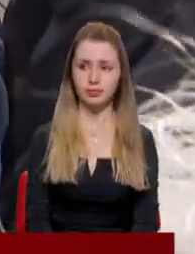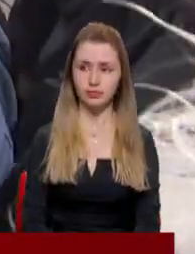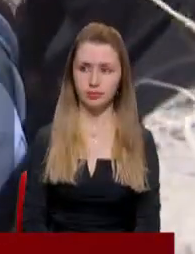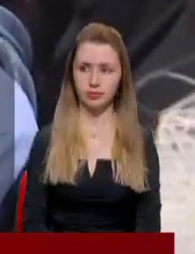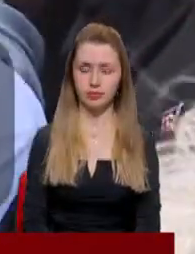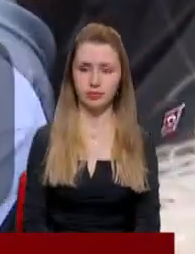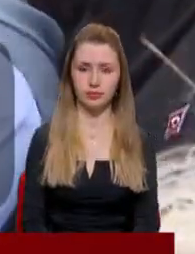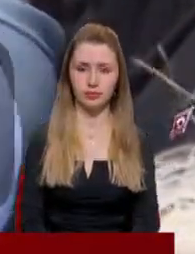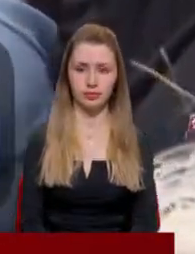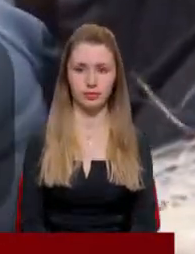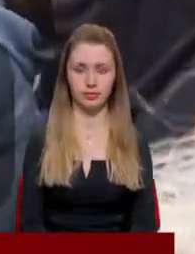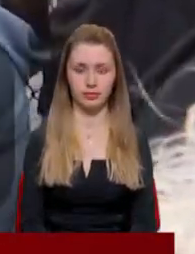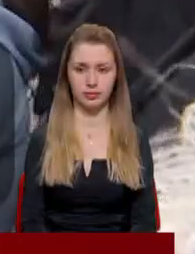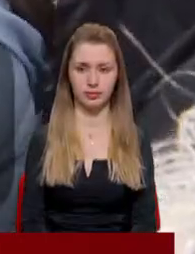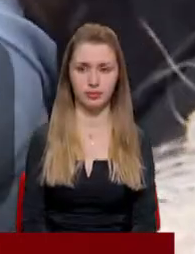yere koyabiliriz.